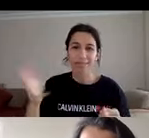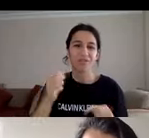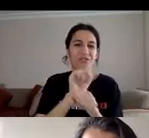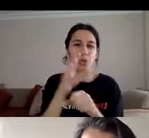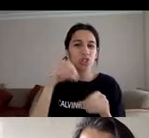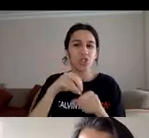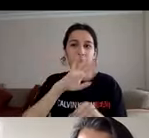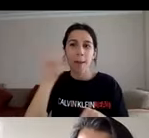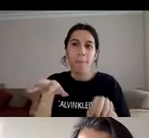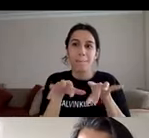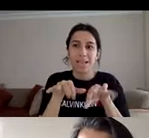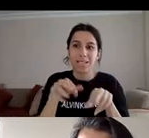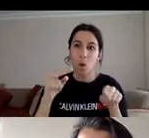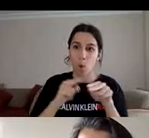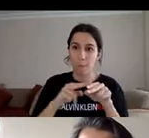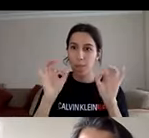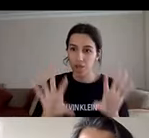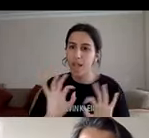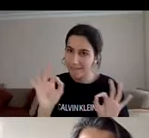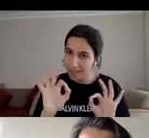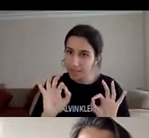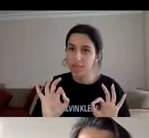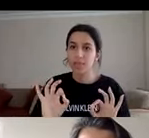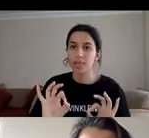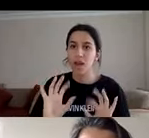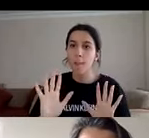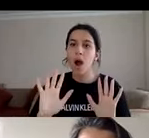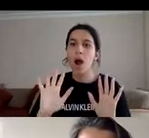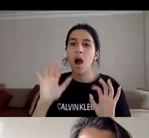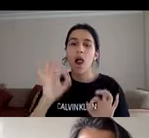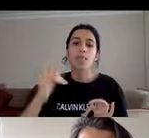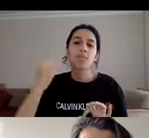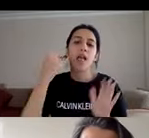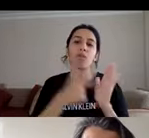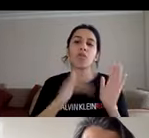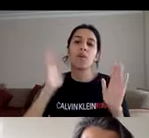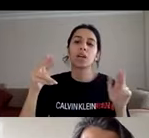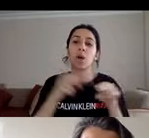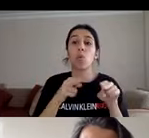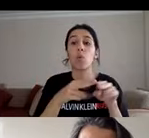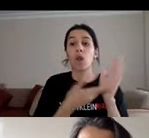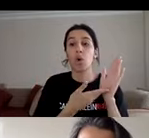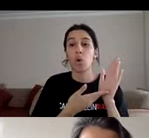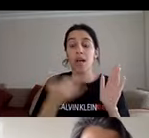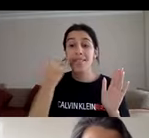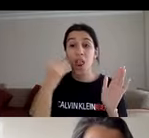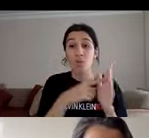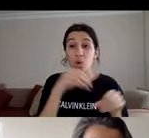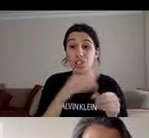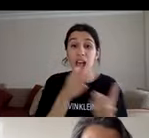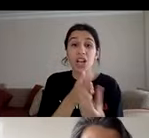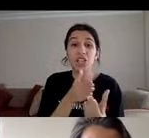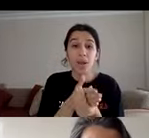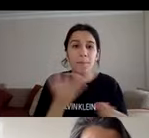Evde bilgisayarlar daha çok kullanılmaya başladı ama hala trafiğin çok büyük bölümü mobilde. Biz daha mobil tarafta mobil erişilebilirlik konuşacak